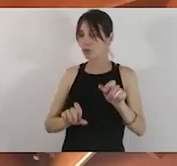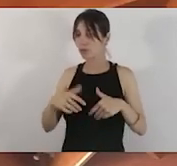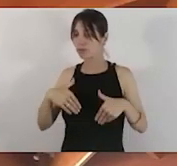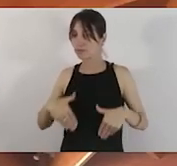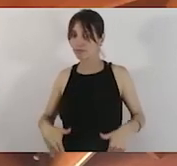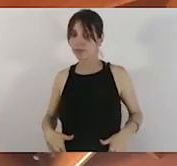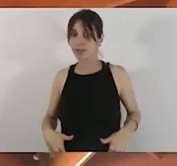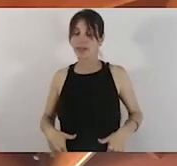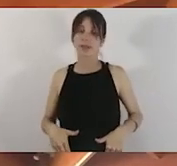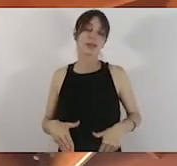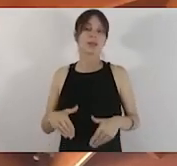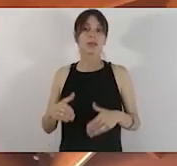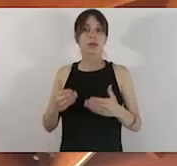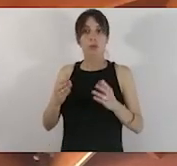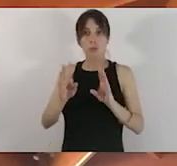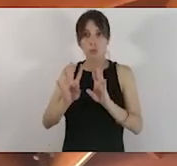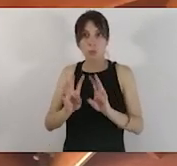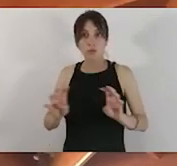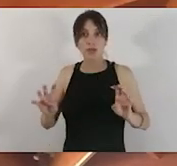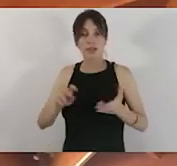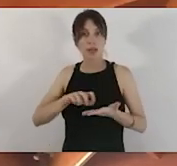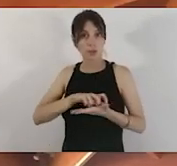donc, avis favorable du Conseil.